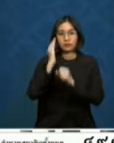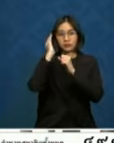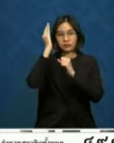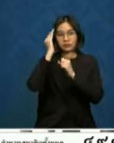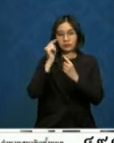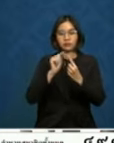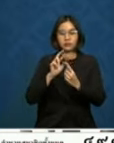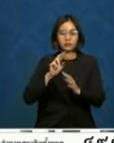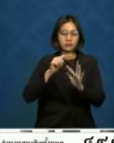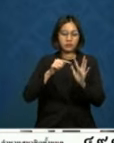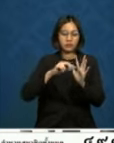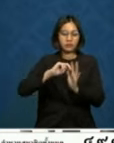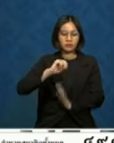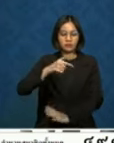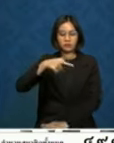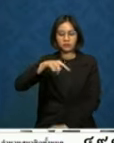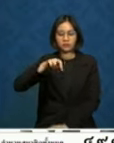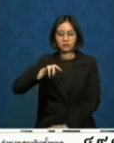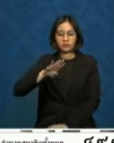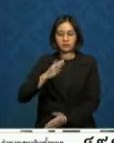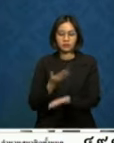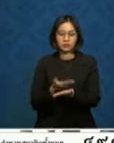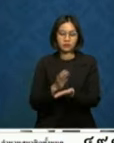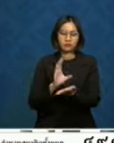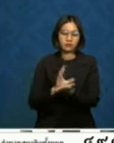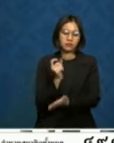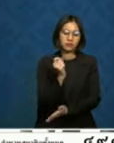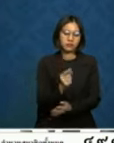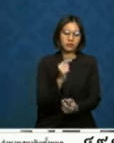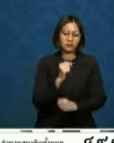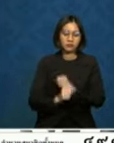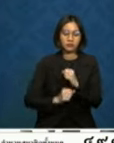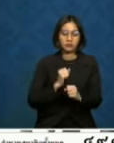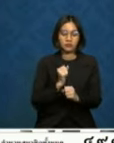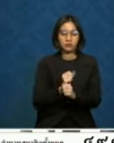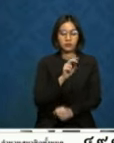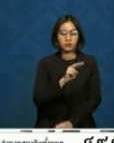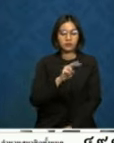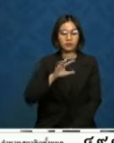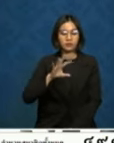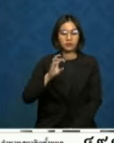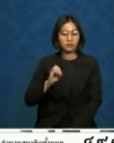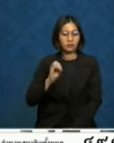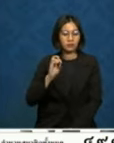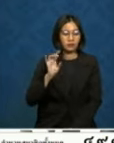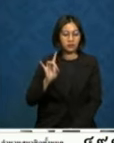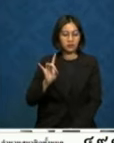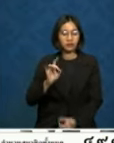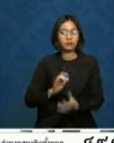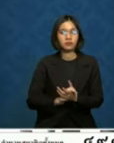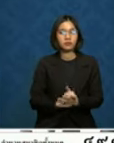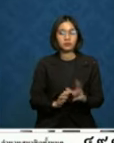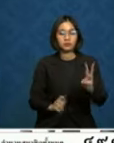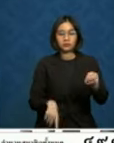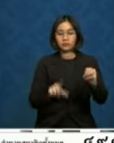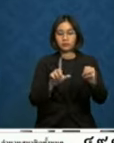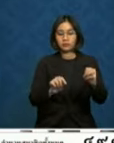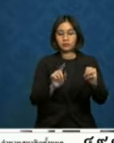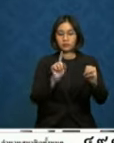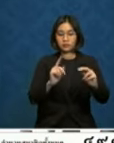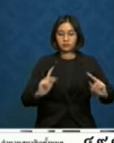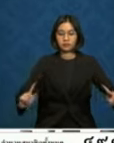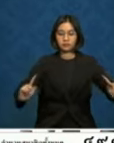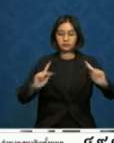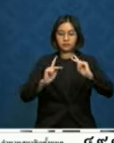ร่างพระราชบัญญัติงบประมาณรายจ่ายประจำปีงบประมาณพ.ศ. 2568มาตรา21กระทร